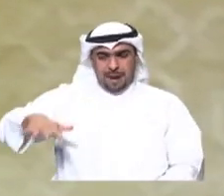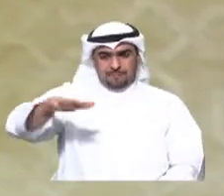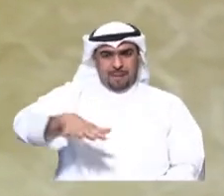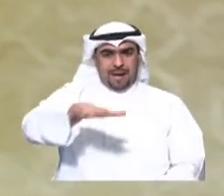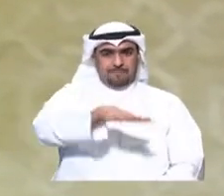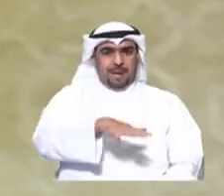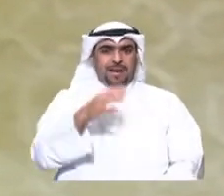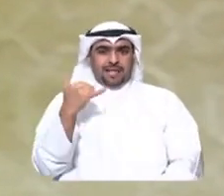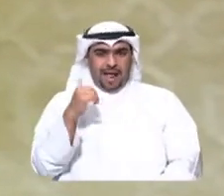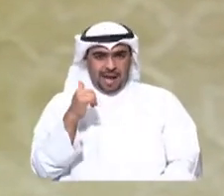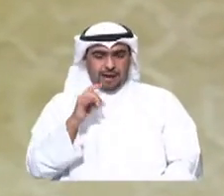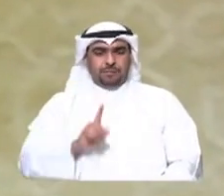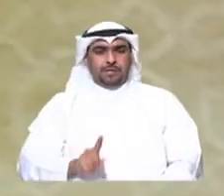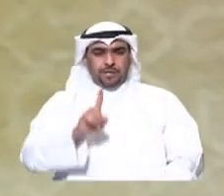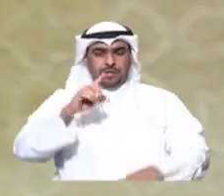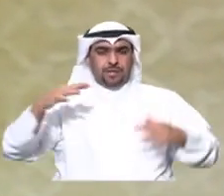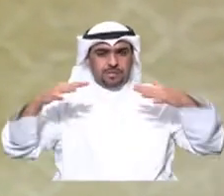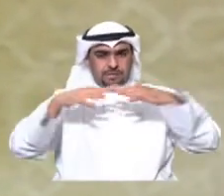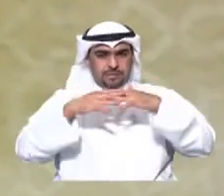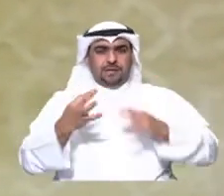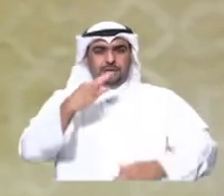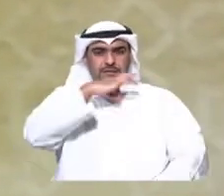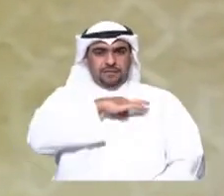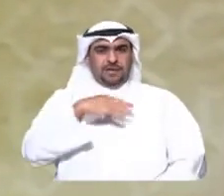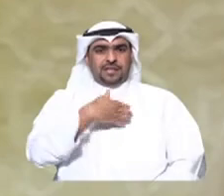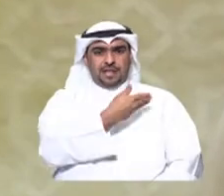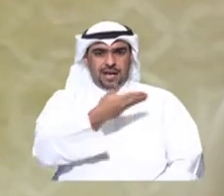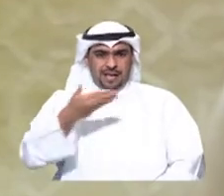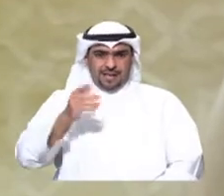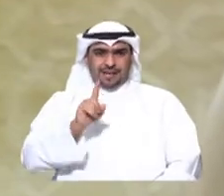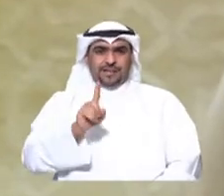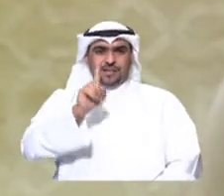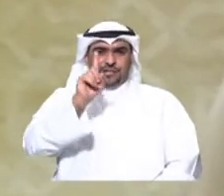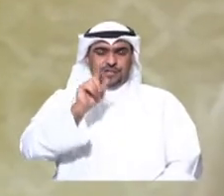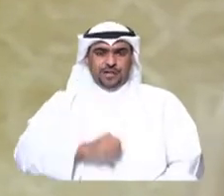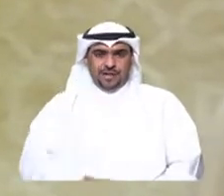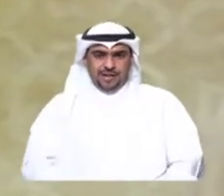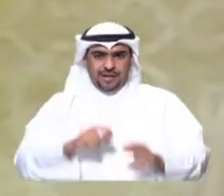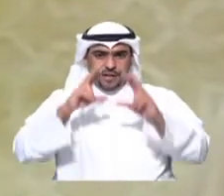فيه يصب في خير وصالح وازدهار إن شاء الله لبنان والمنطقة.